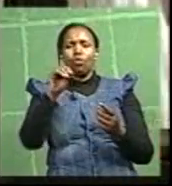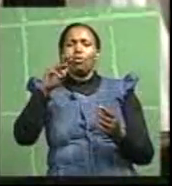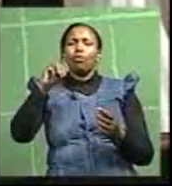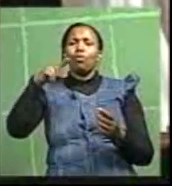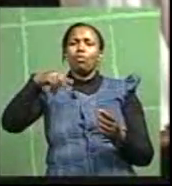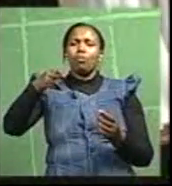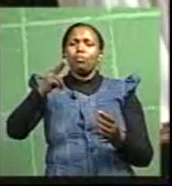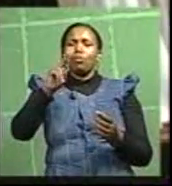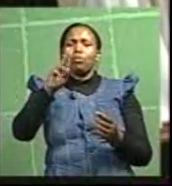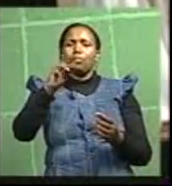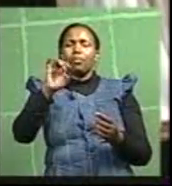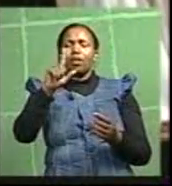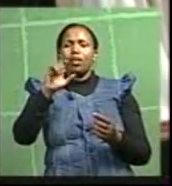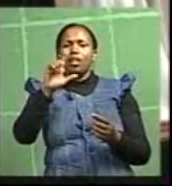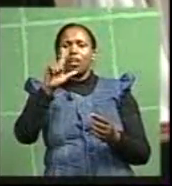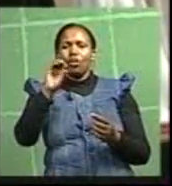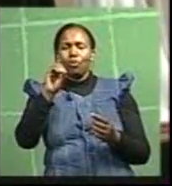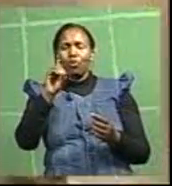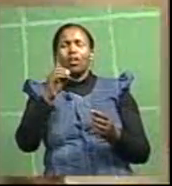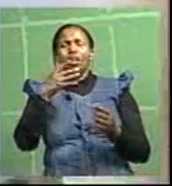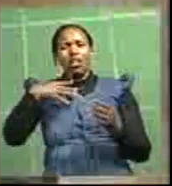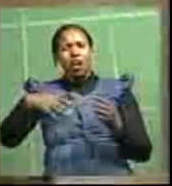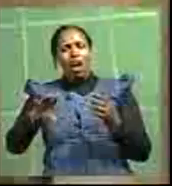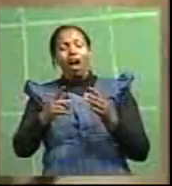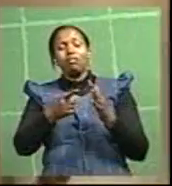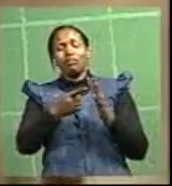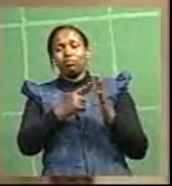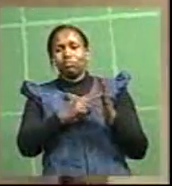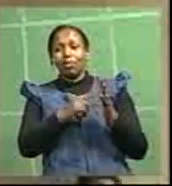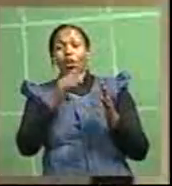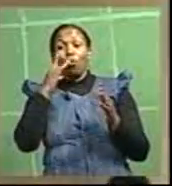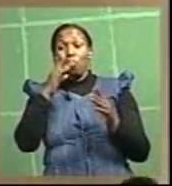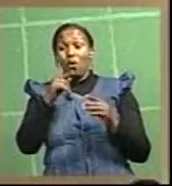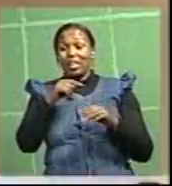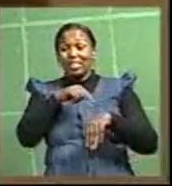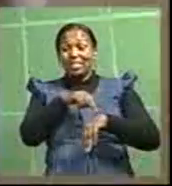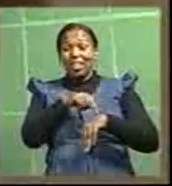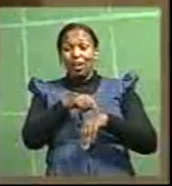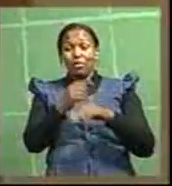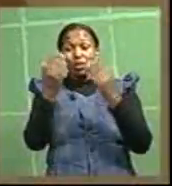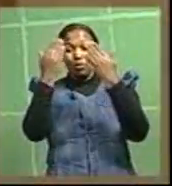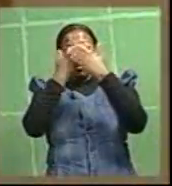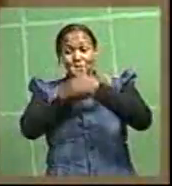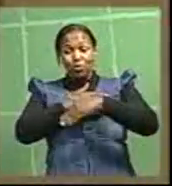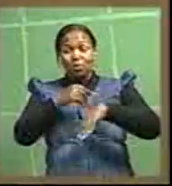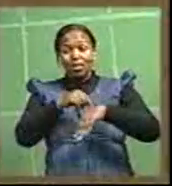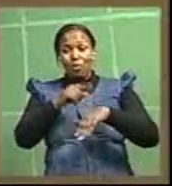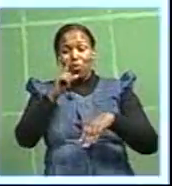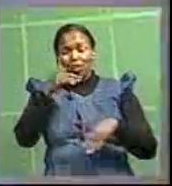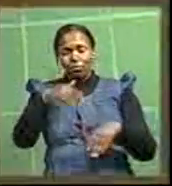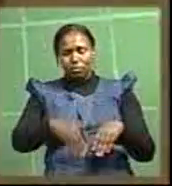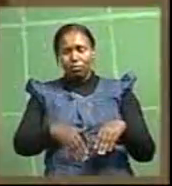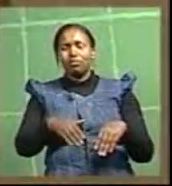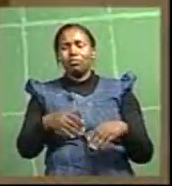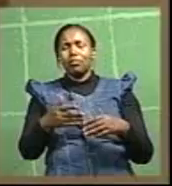Manana, Baby Mthimkhulu kanye nacebile njalo njalo. Kutse makudzabuka kusa phakathi kwalamabili kwaba sikhathi lebezivele